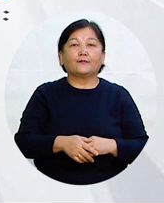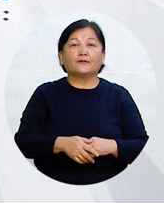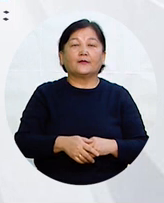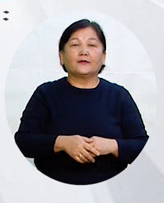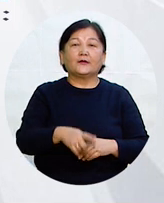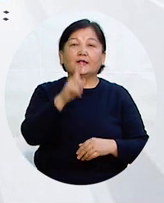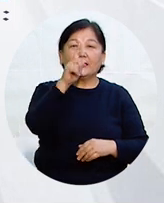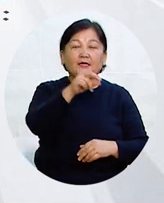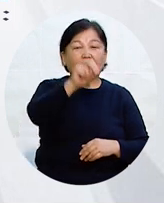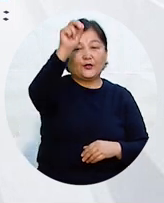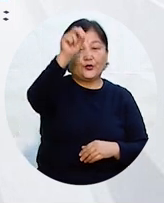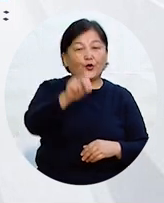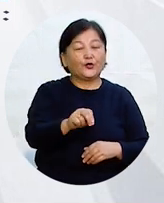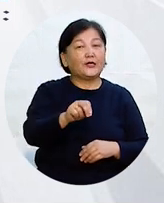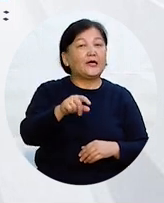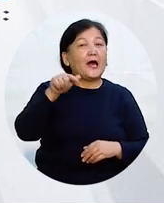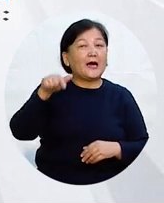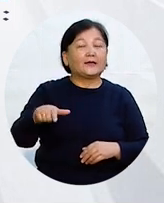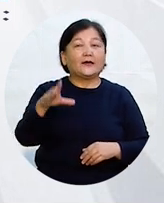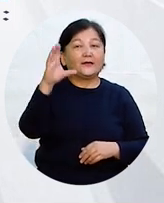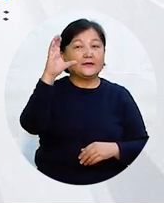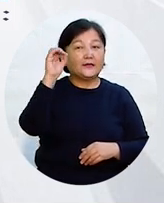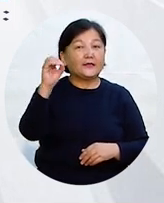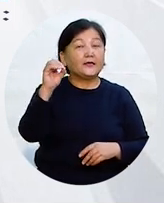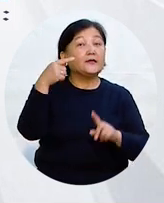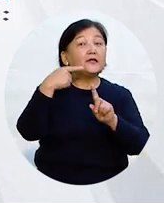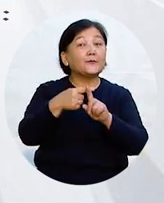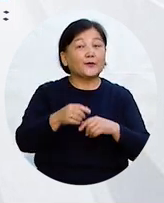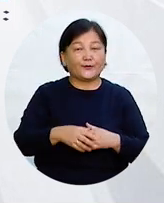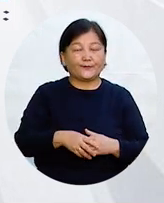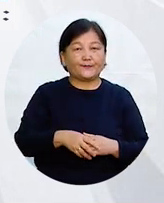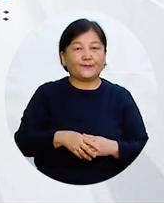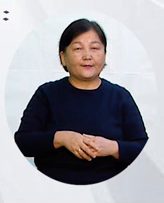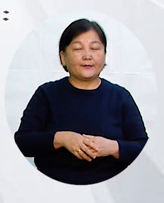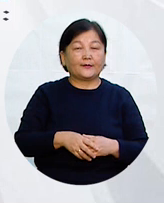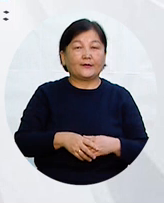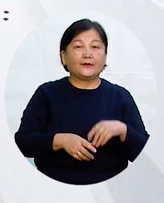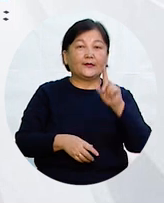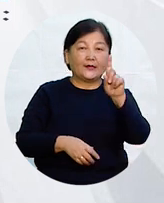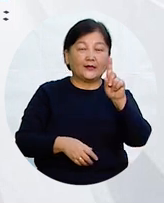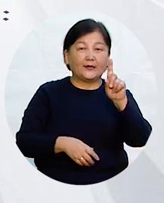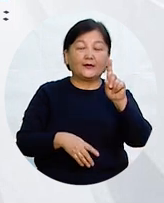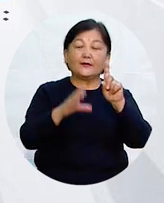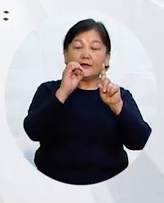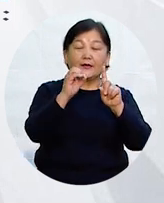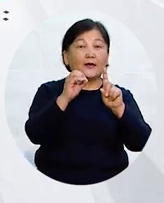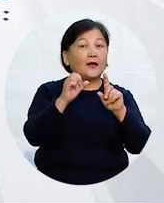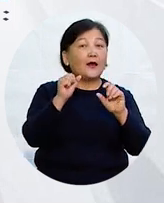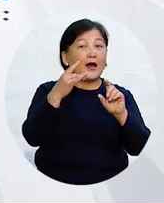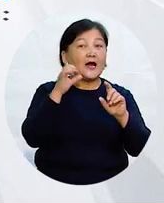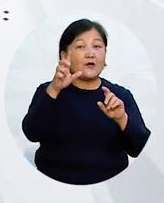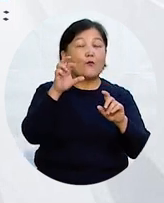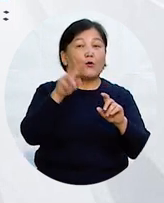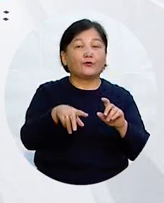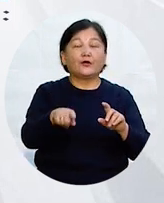негийн тооны ард тэг нэмв. 10 болов. Энэ бол